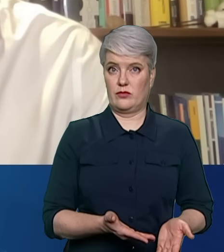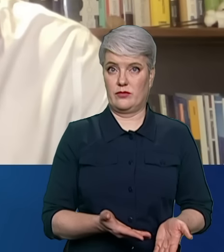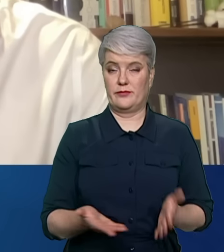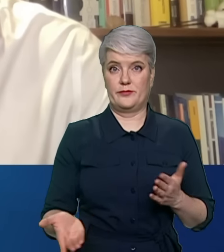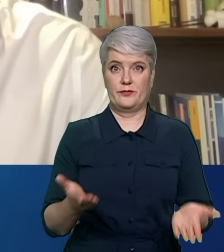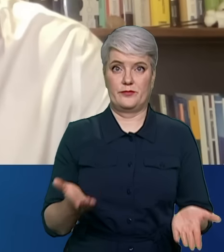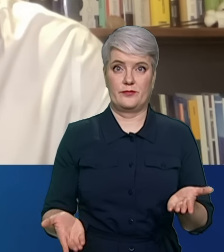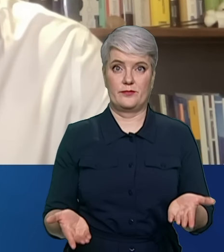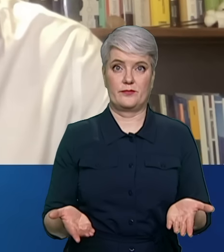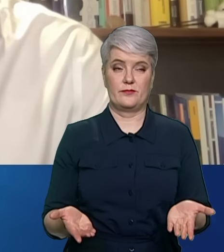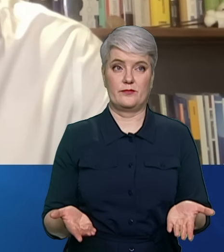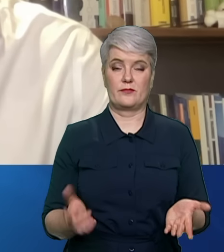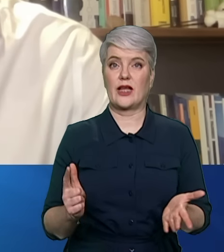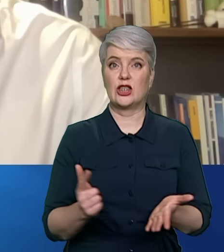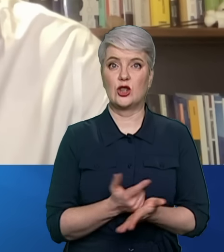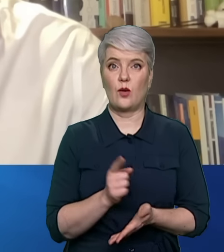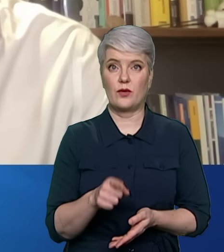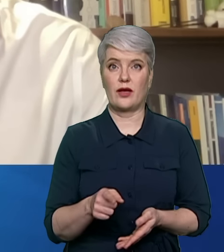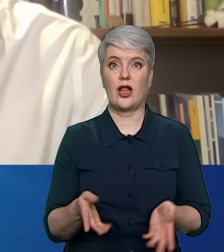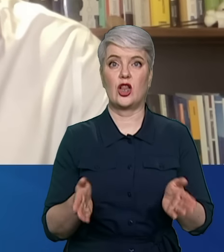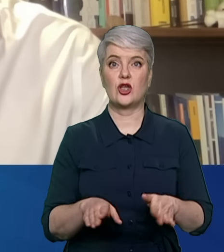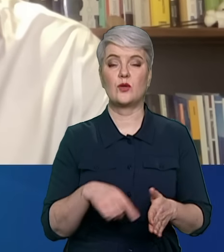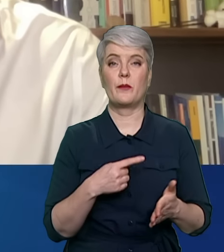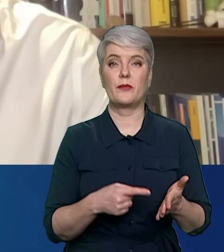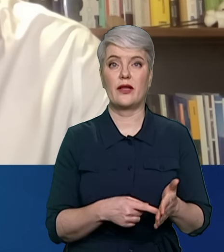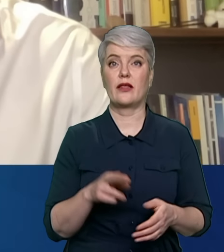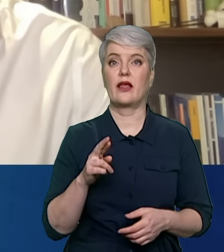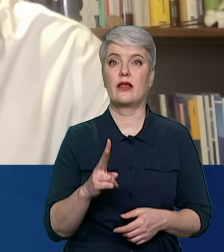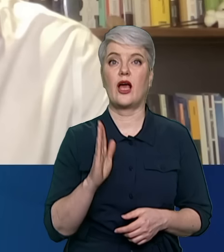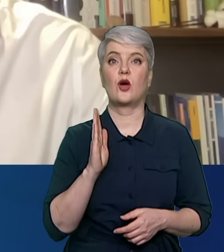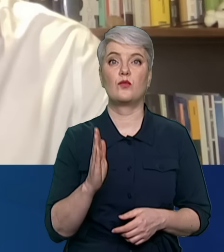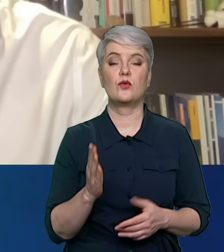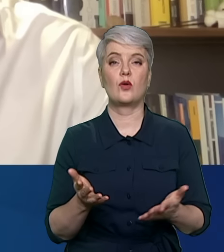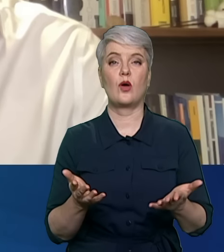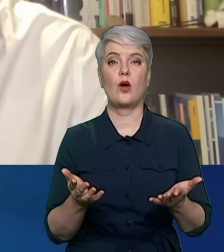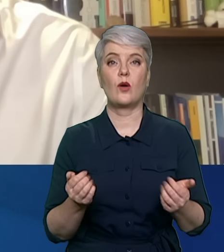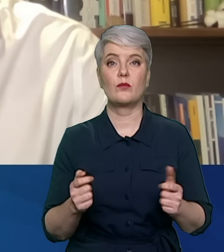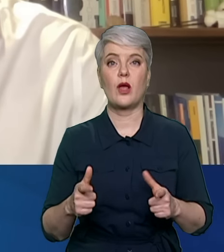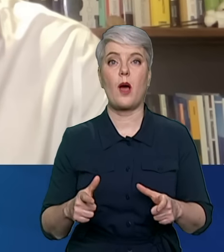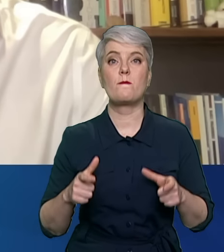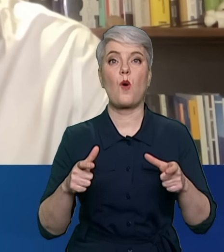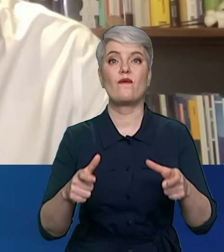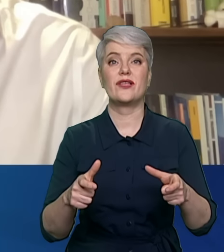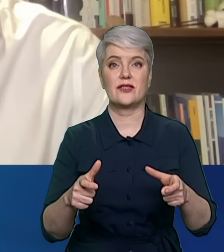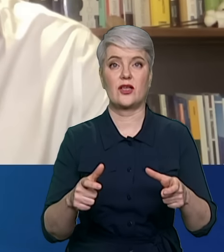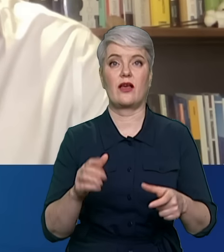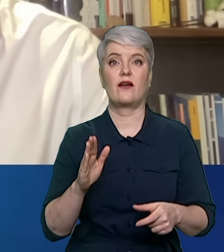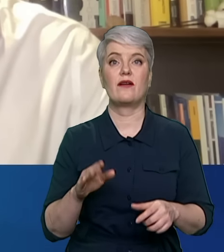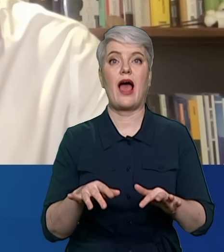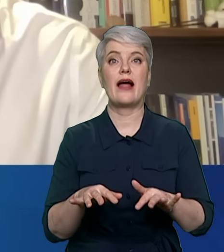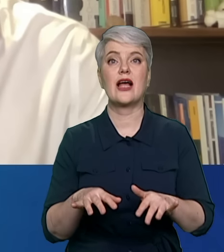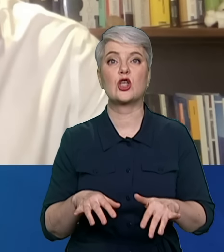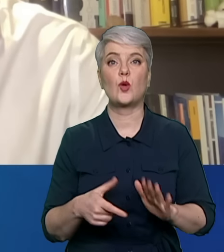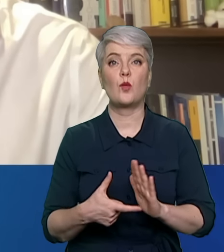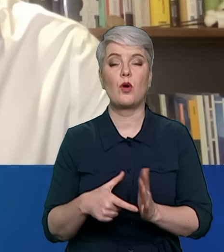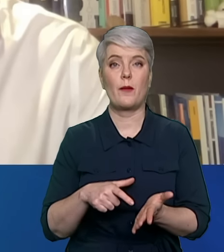відстрочку. Знову ж таки, залишається питання щодо того, як будуть отримувати люди повістки в електронному кабінеті. Чи